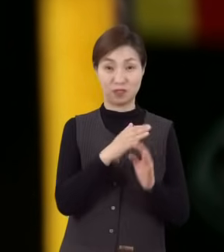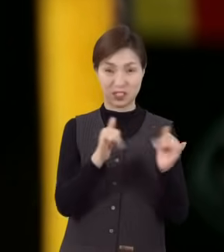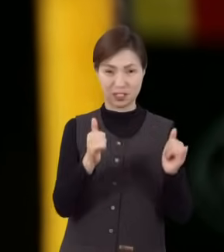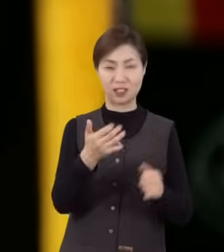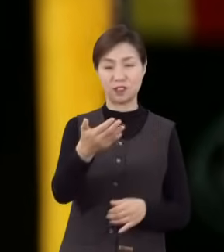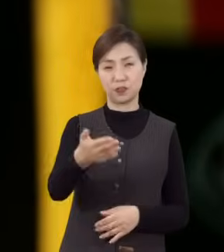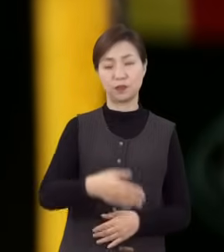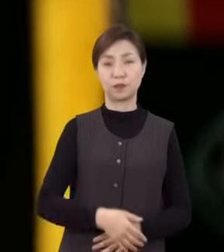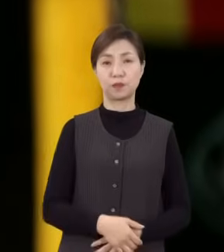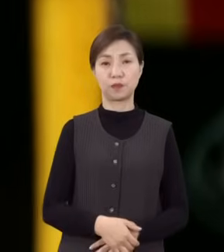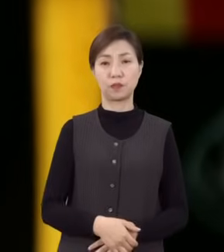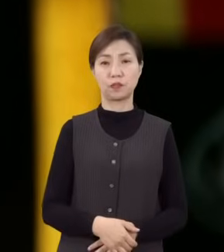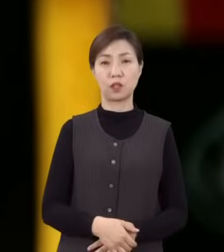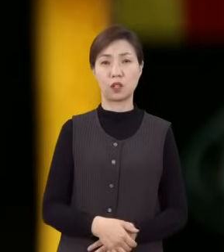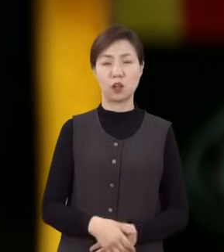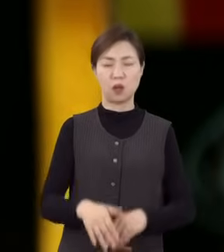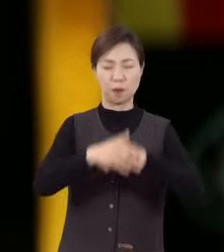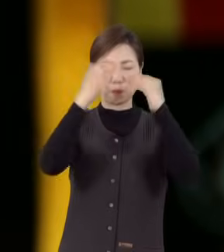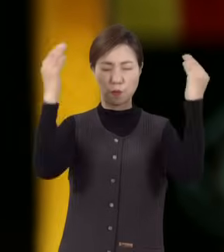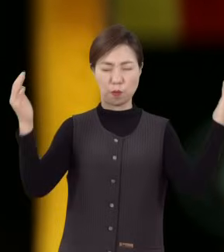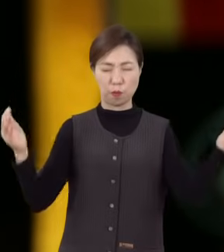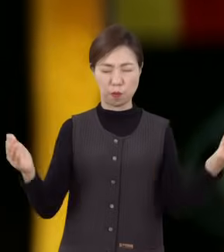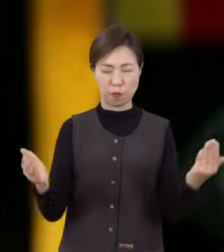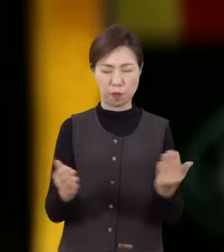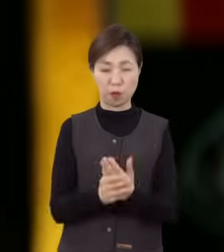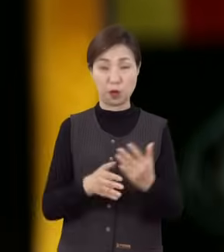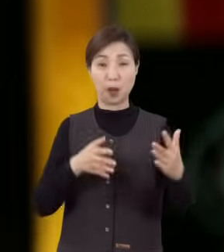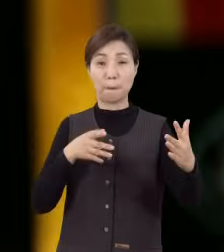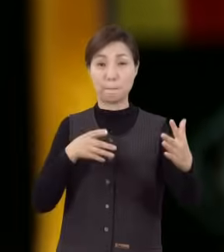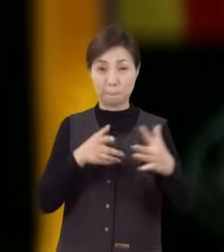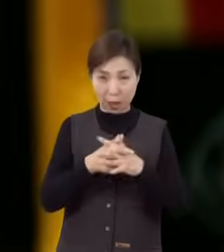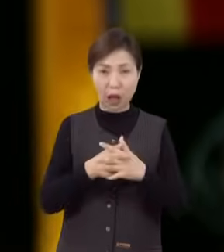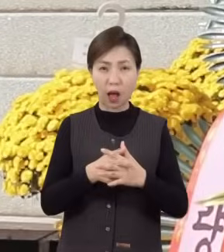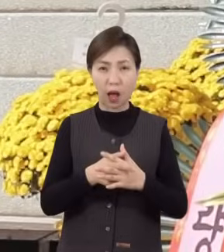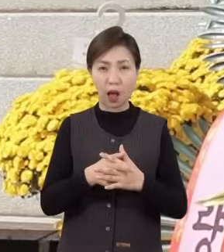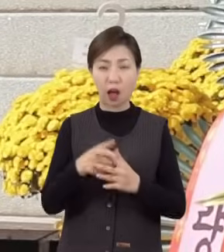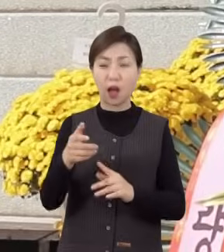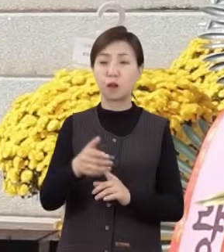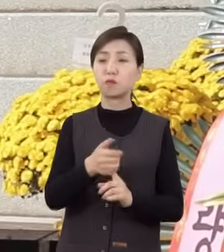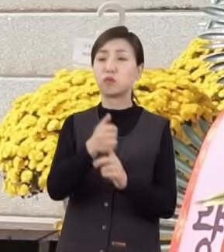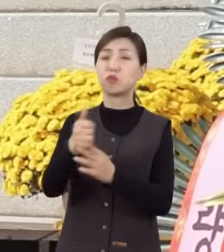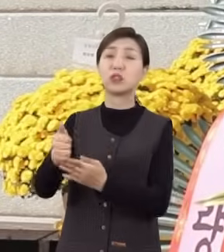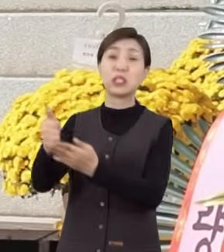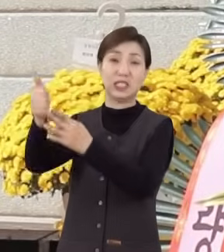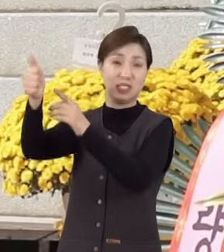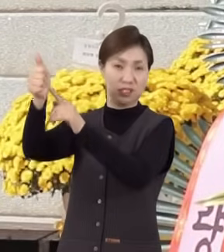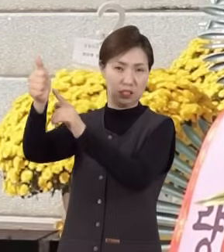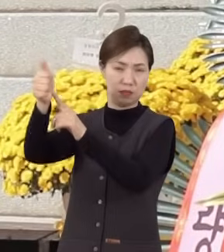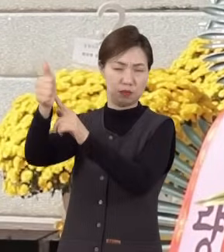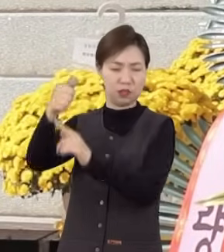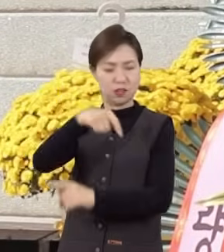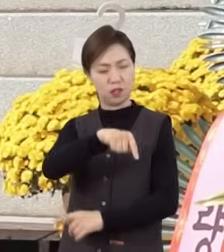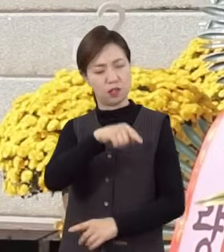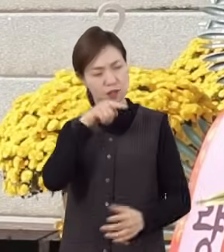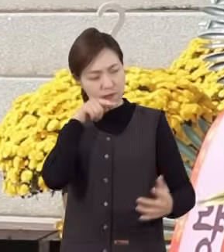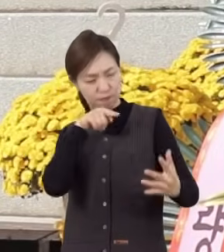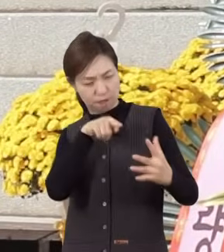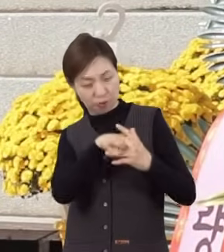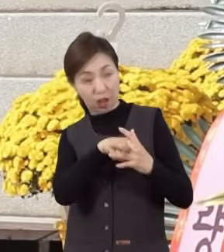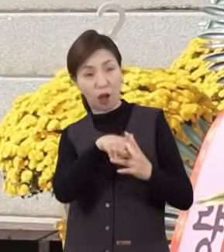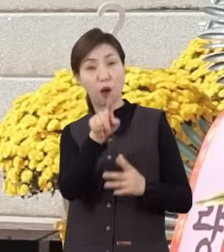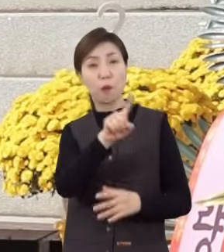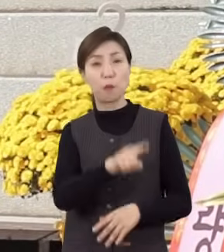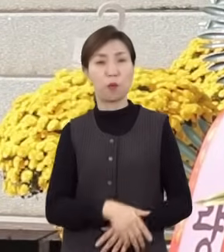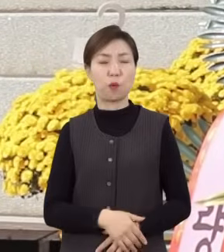우리 모든 것을 꿰뚫어 보시는 우리 부처님께서 그대가 일주일 후에 목숨이